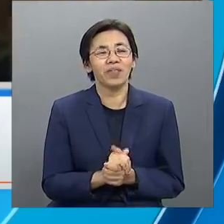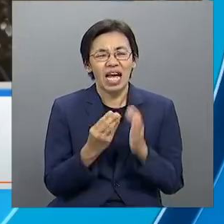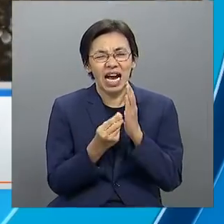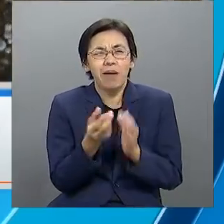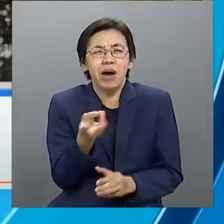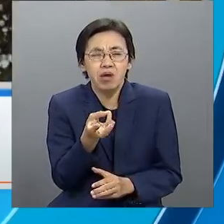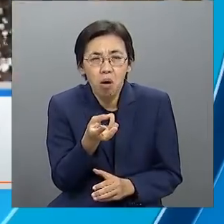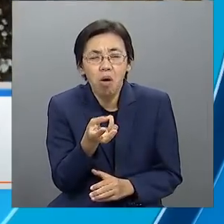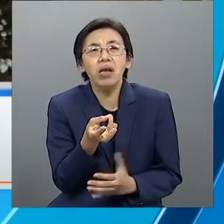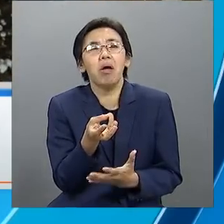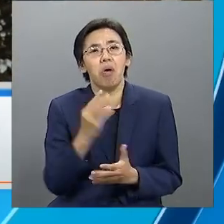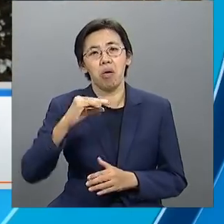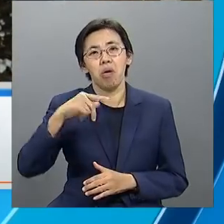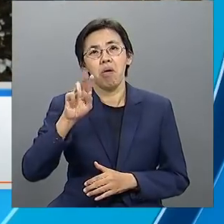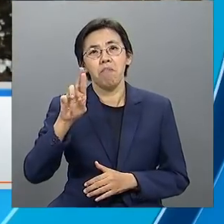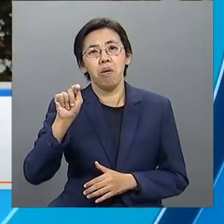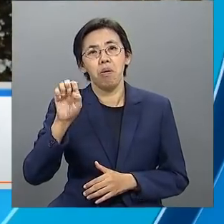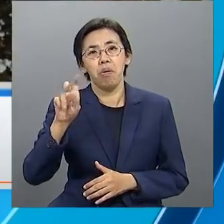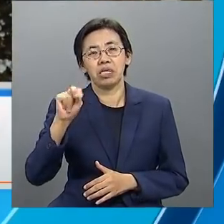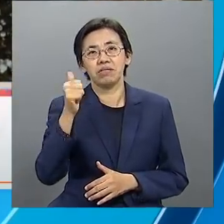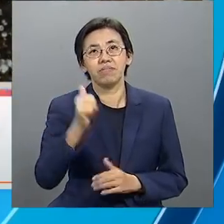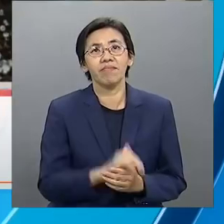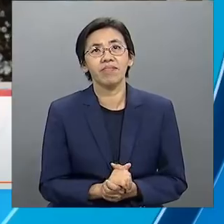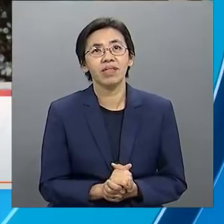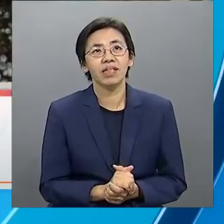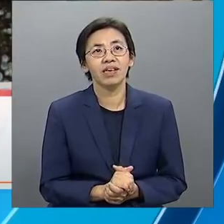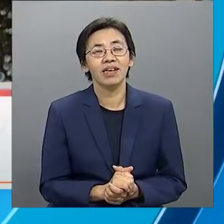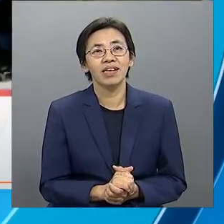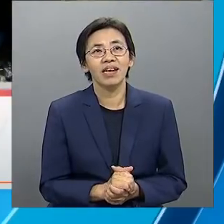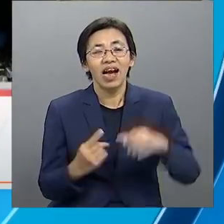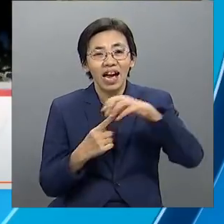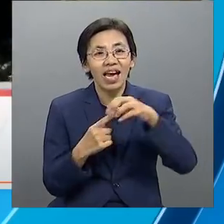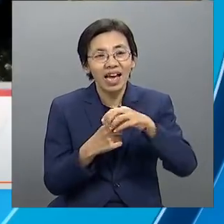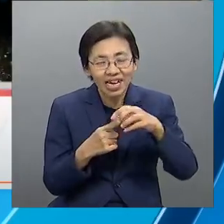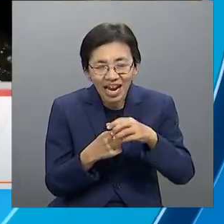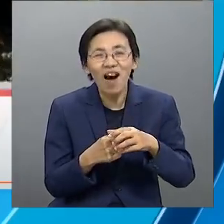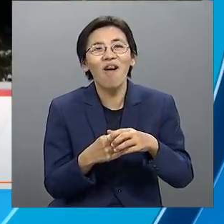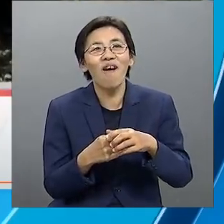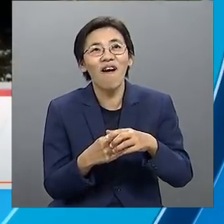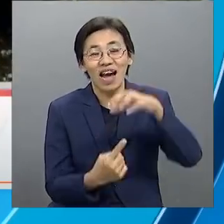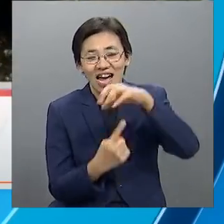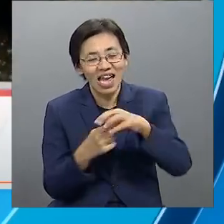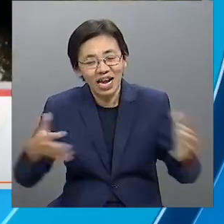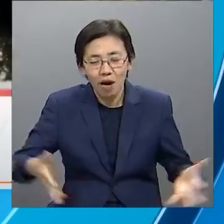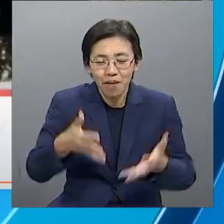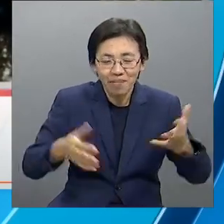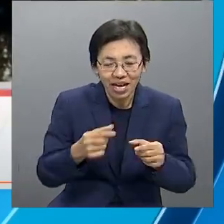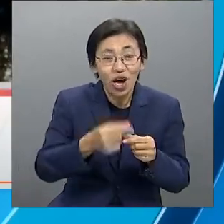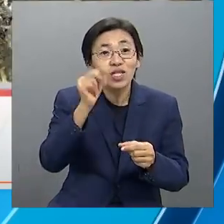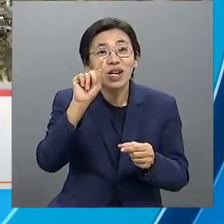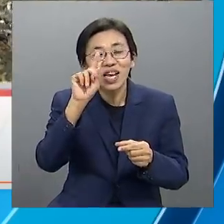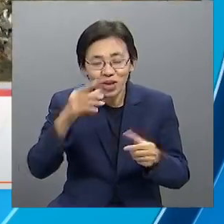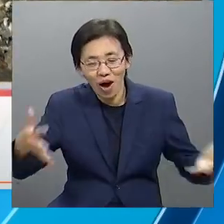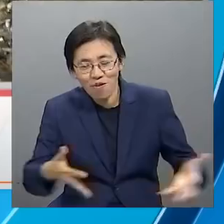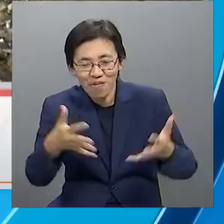มันก็ต่ำด้วย ถูกต้องค่ะแล้วก็เนี่ยผัดเห็ดหอมนะคุณผู้ชมแล้วใส่ต้นผัดเห็ดฟางแล้วใส่ต้นหอมนั่นไงเลี้ยวไปด้วยกันเล